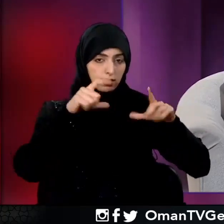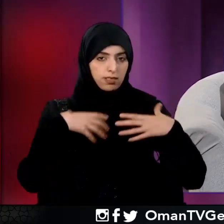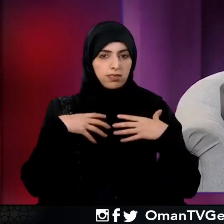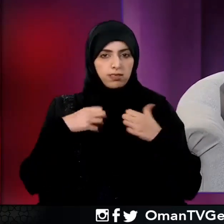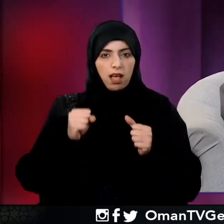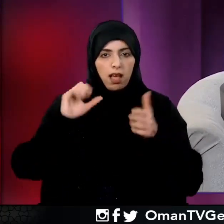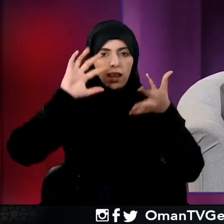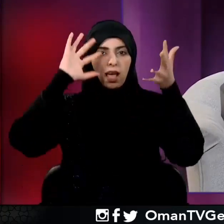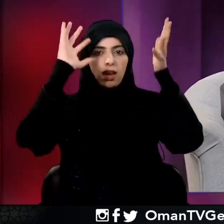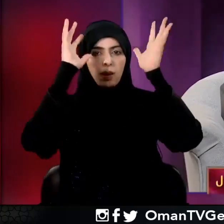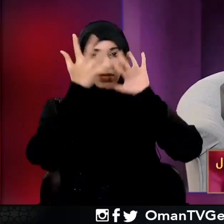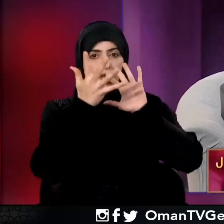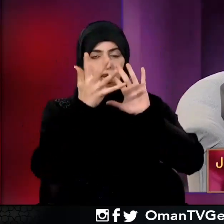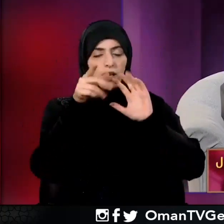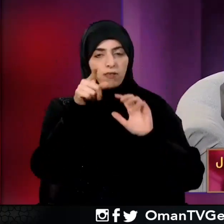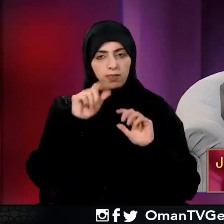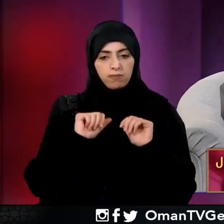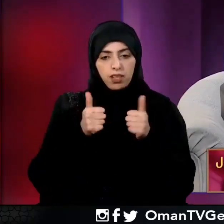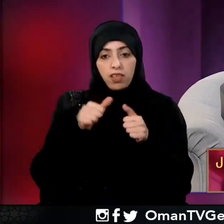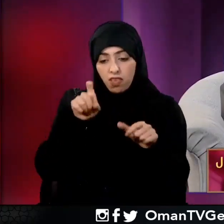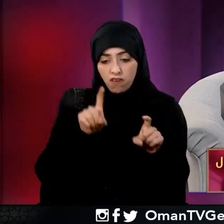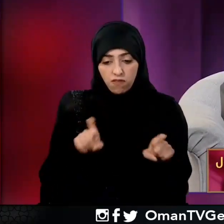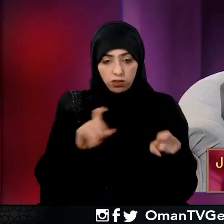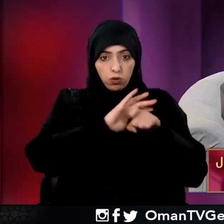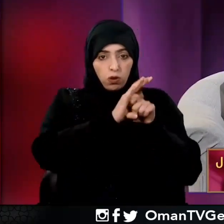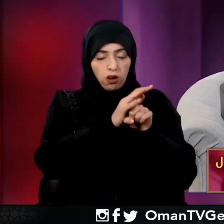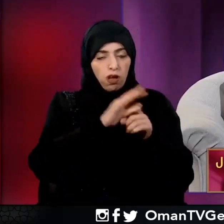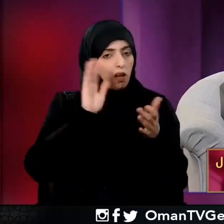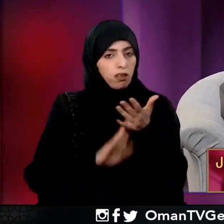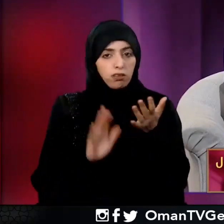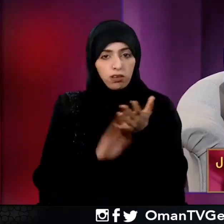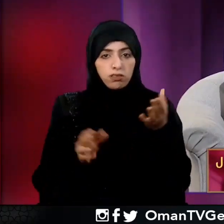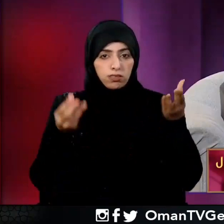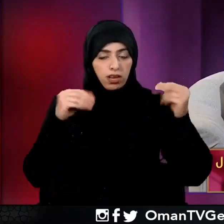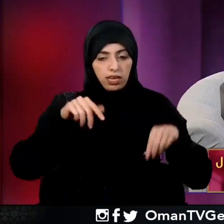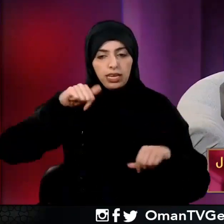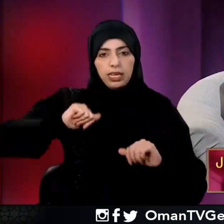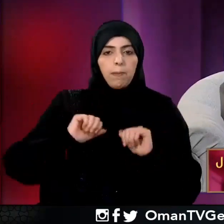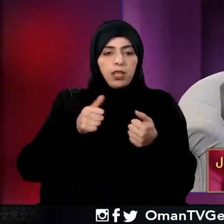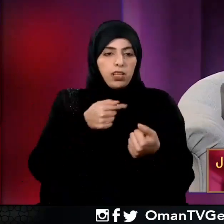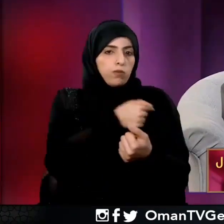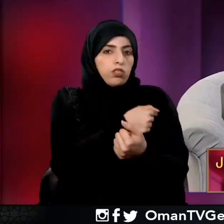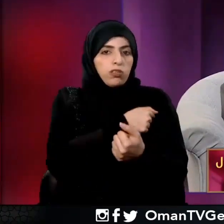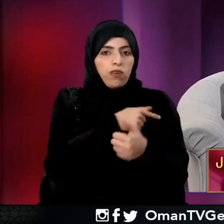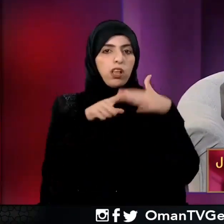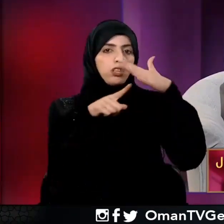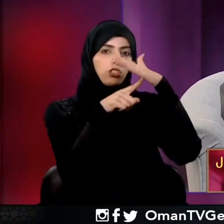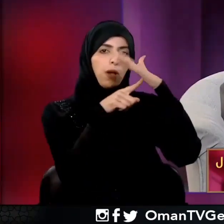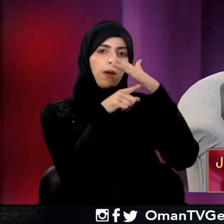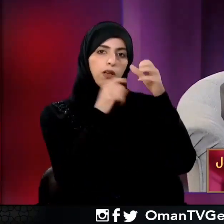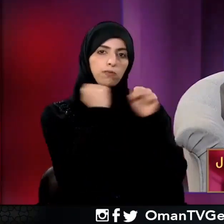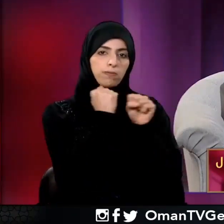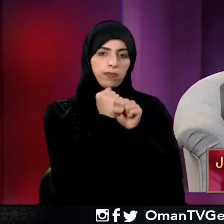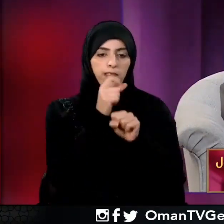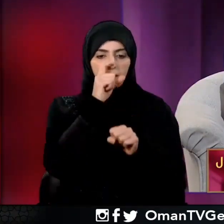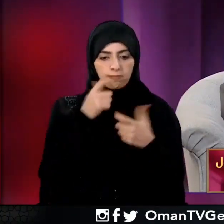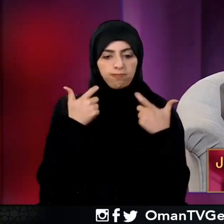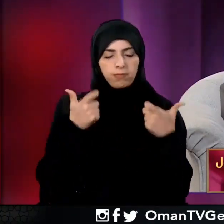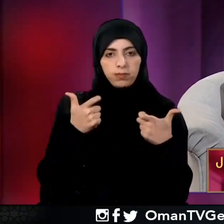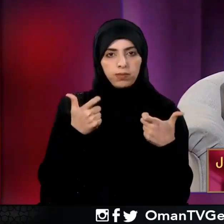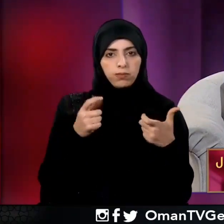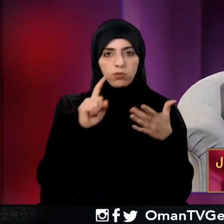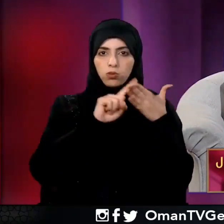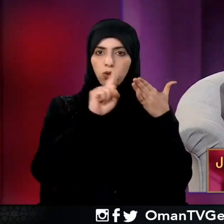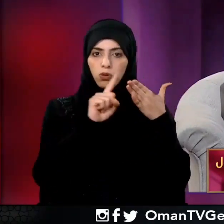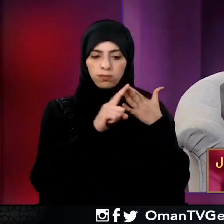مارس هذا الوباء كجائحة، قام المستشفى الجامعي الذي نعمل به باحتياطات ضرورية